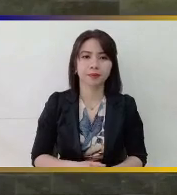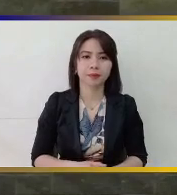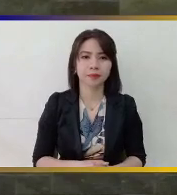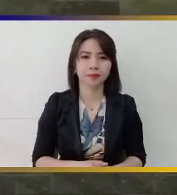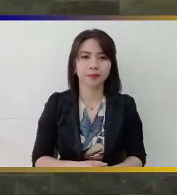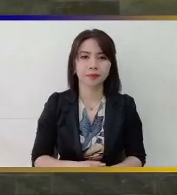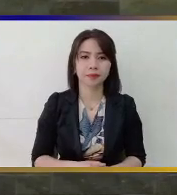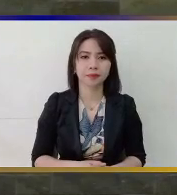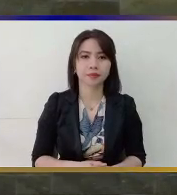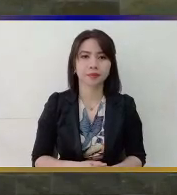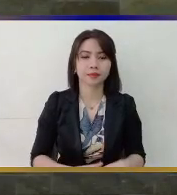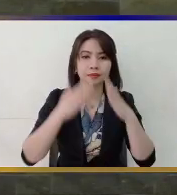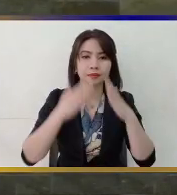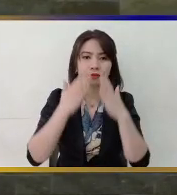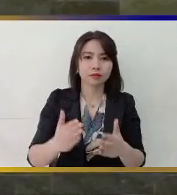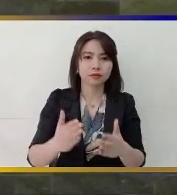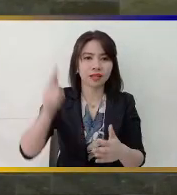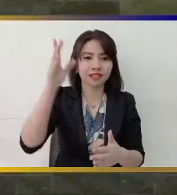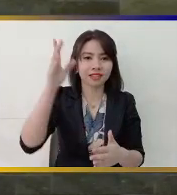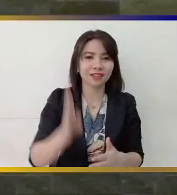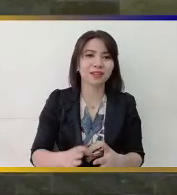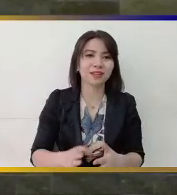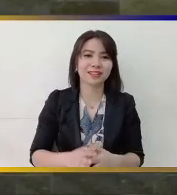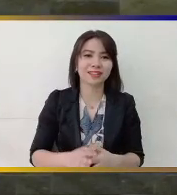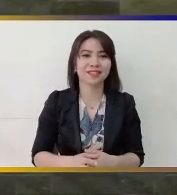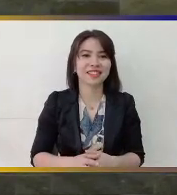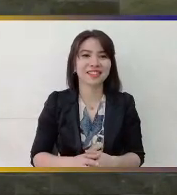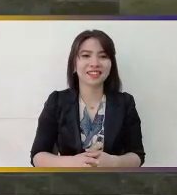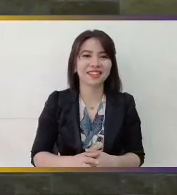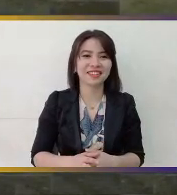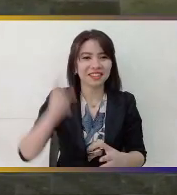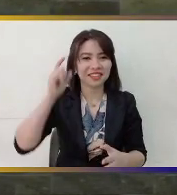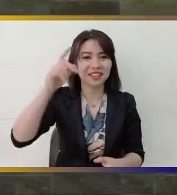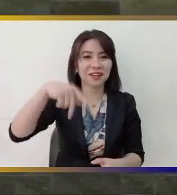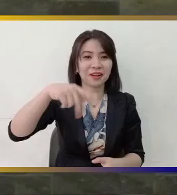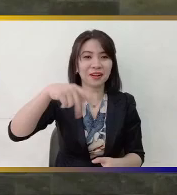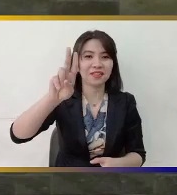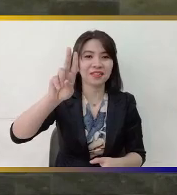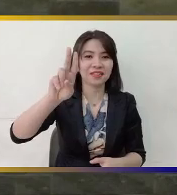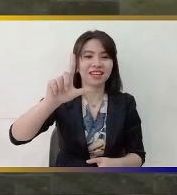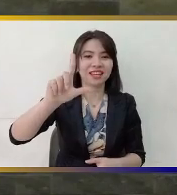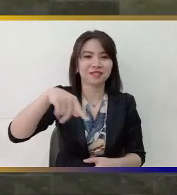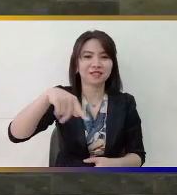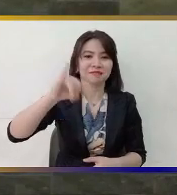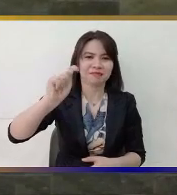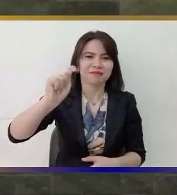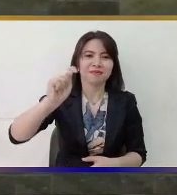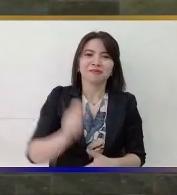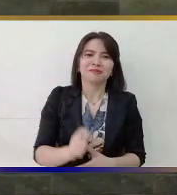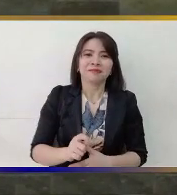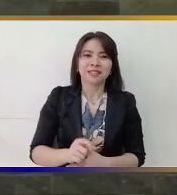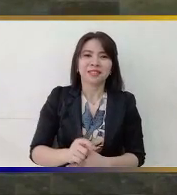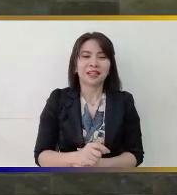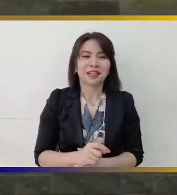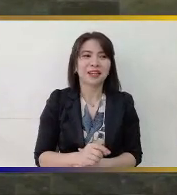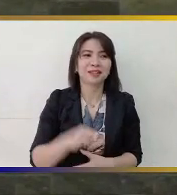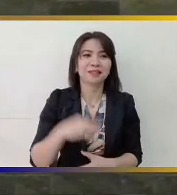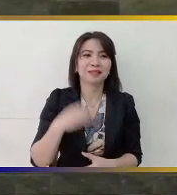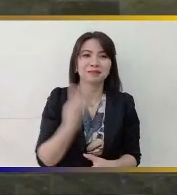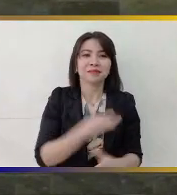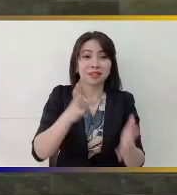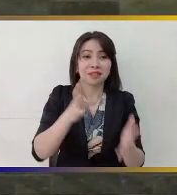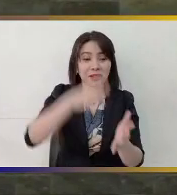the pulpit. Amen. Thank God for the pulpit, that because we're learning from the pulpit. Amen. All right?